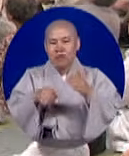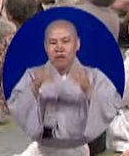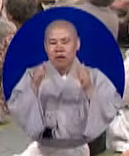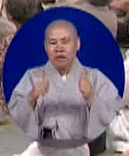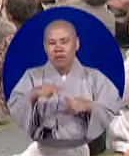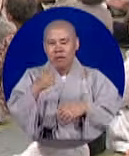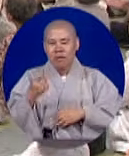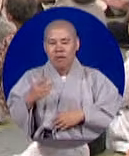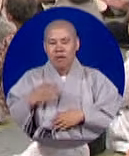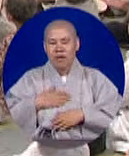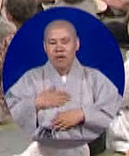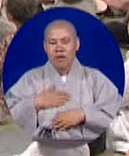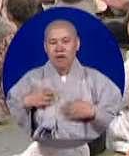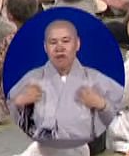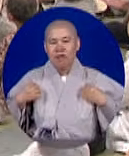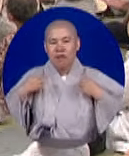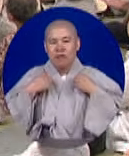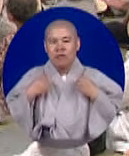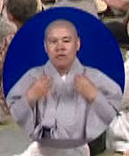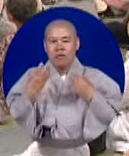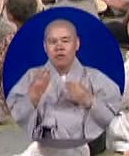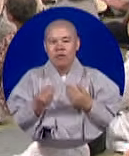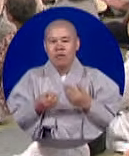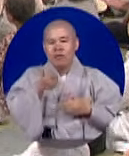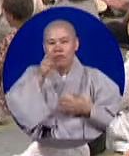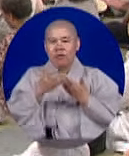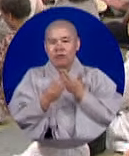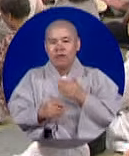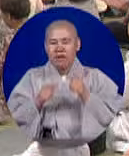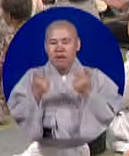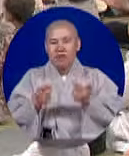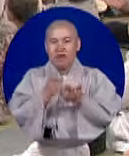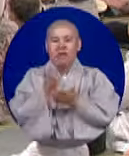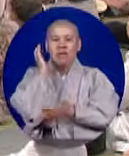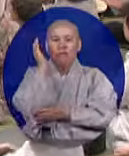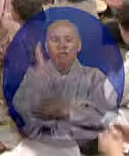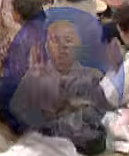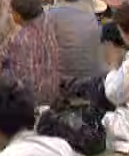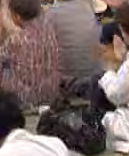옷은 젖지 않는다. 오늘 본문 여기서 마치겠습니다.